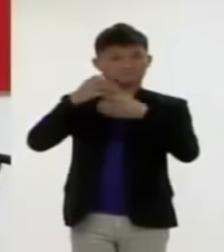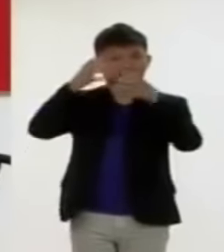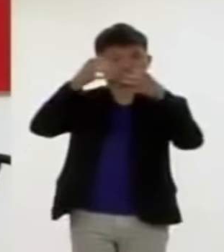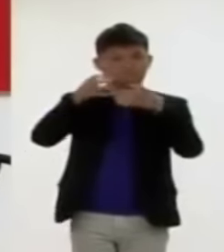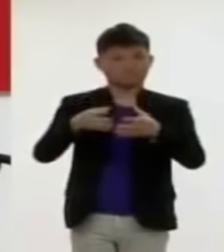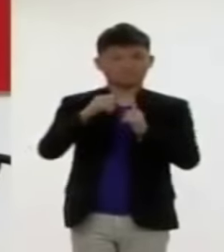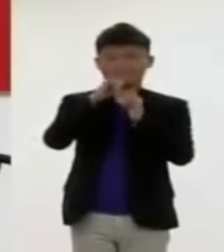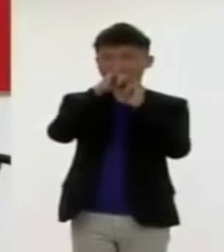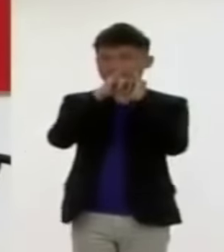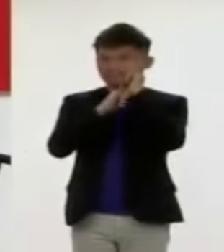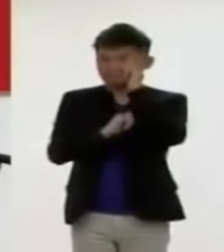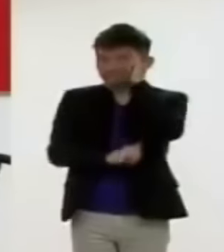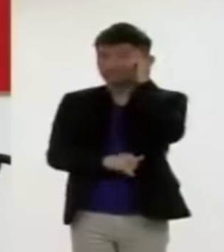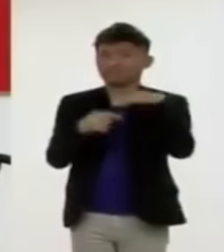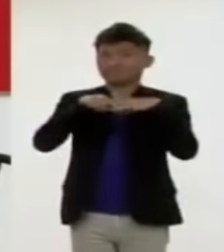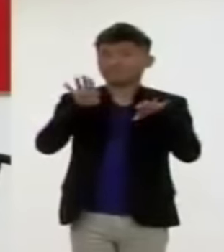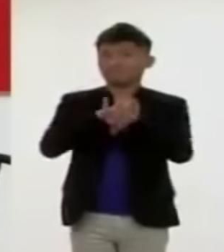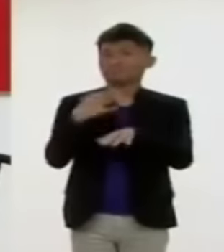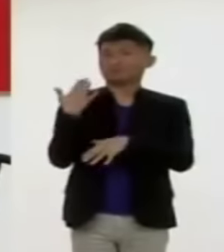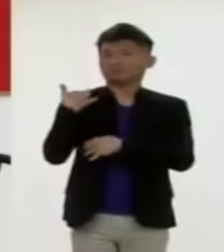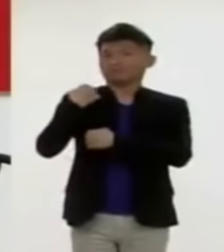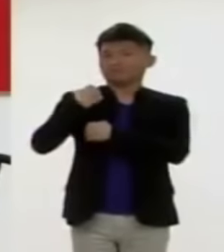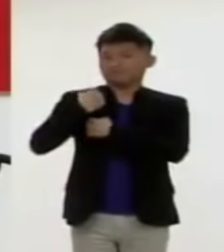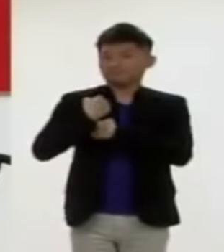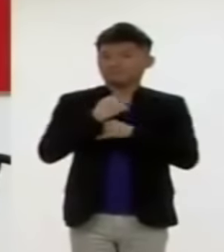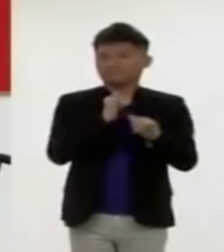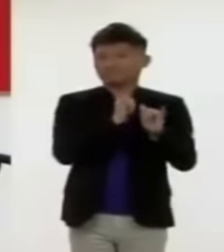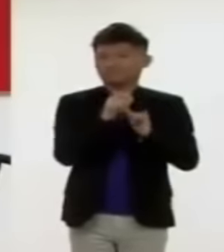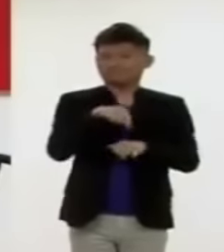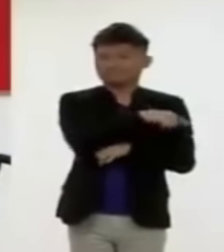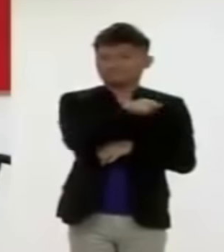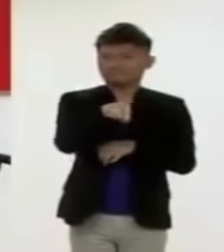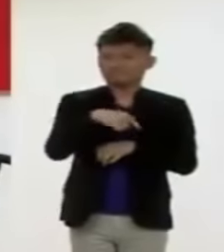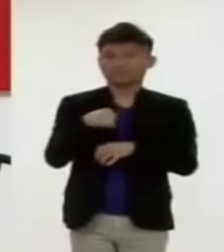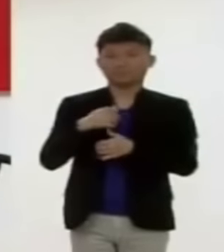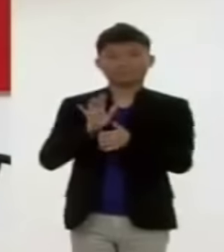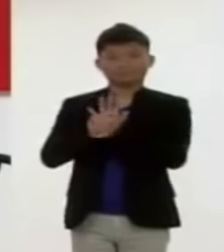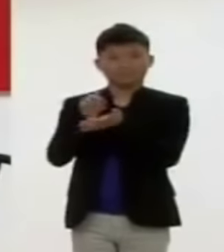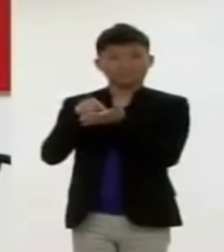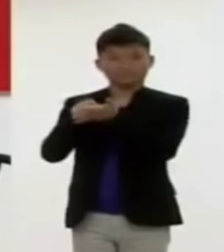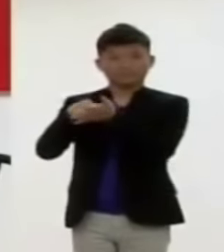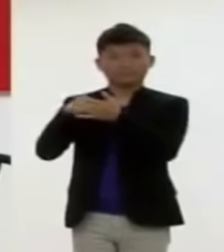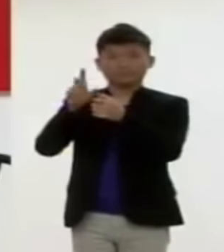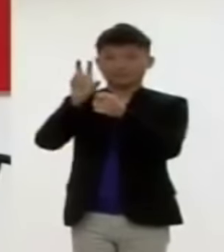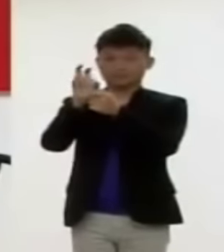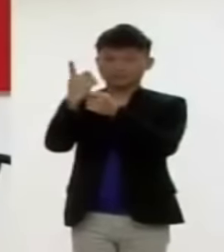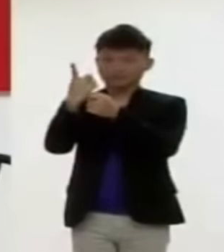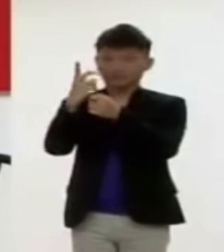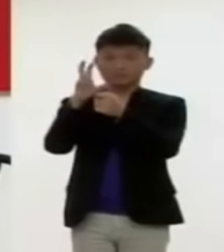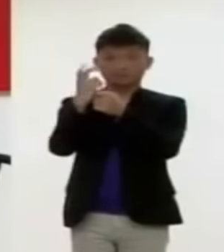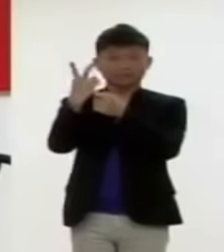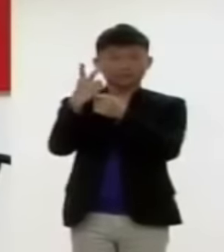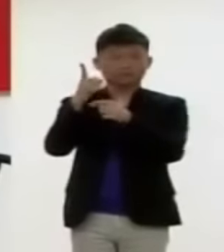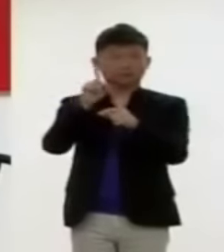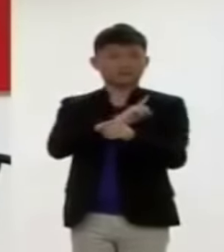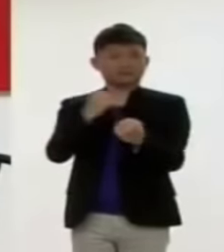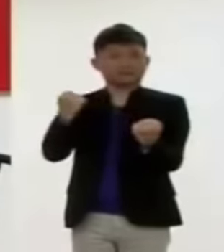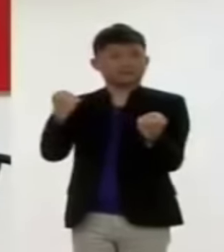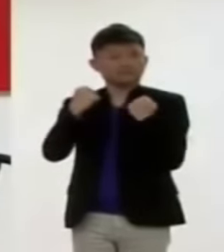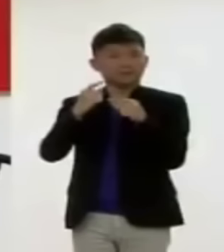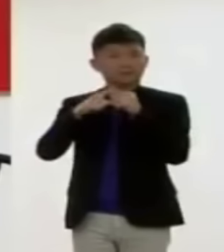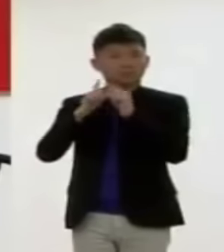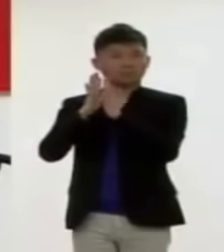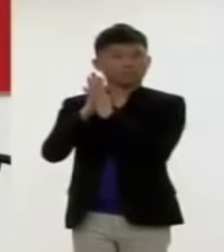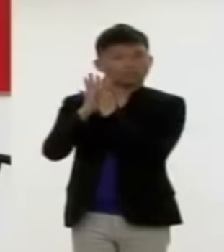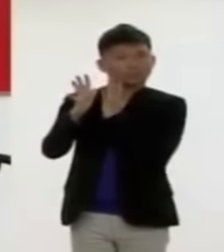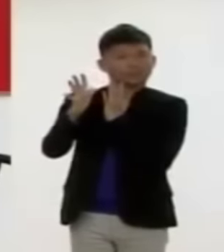其是金门当兵的这一块，我要去争取民国71年、72年自强中队的那一批人的尊严跟